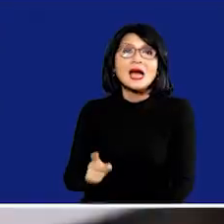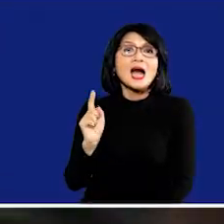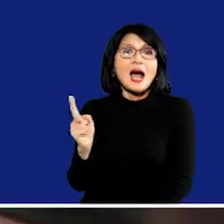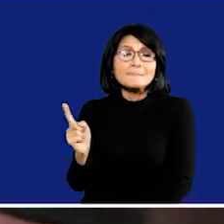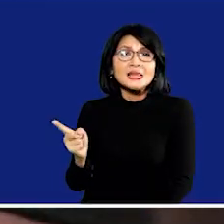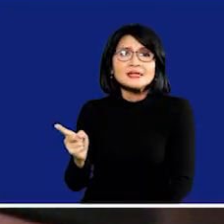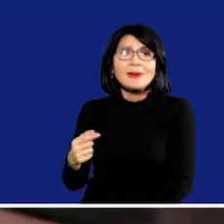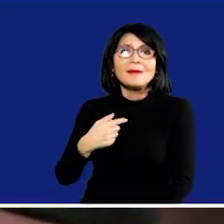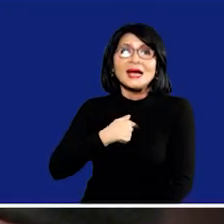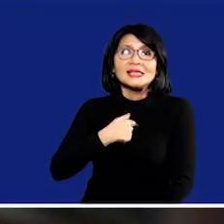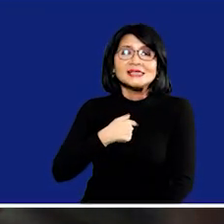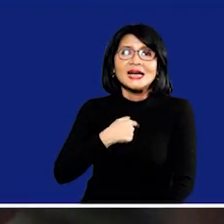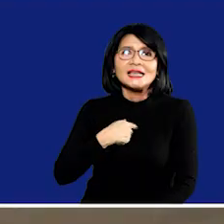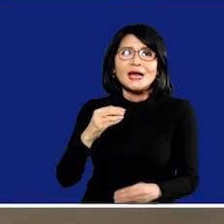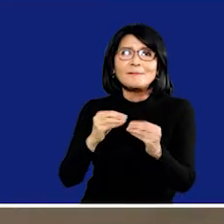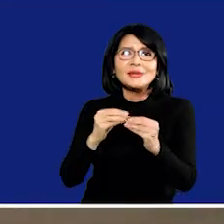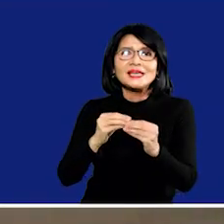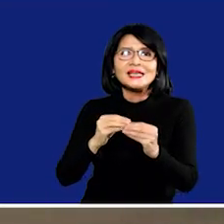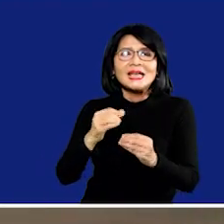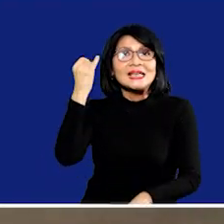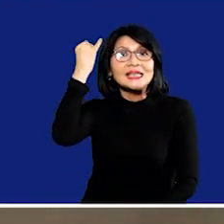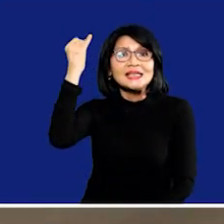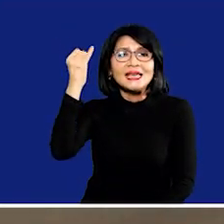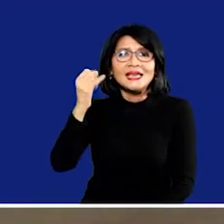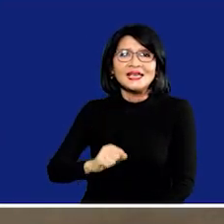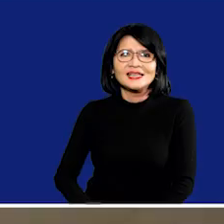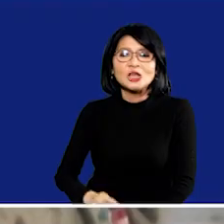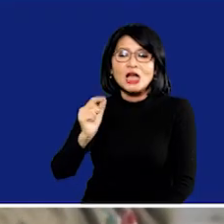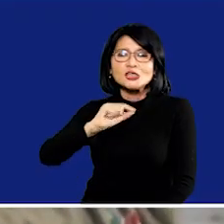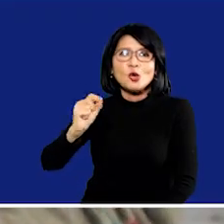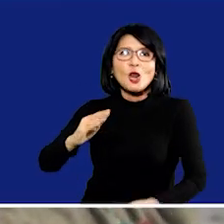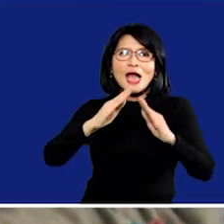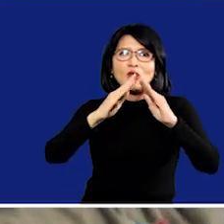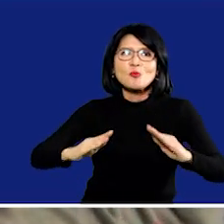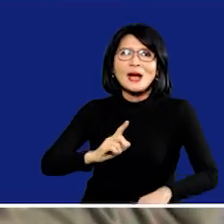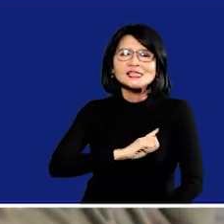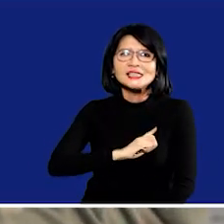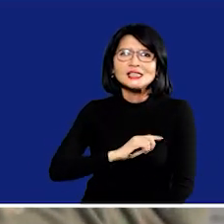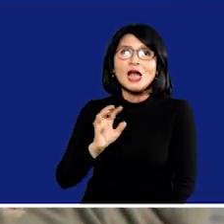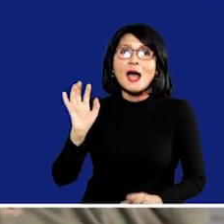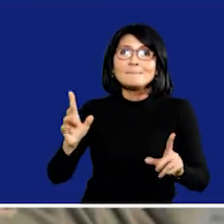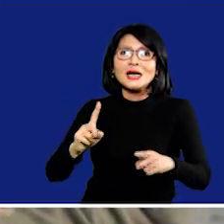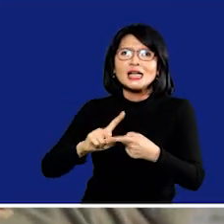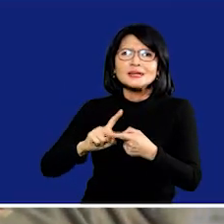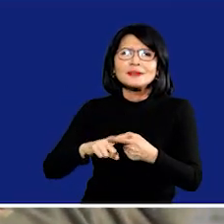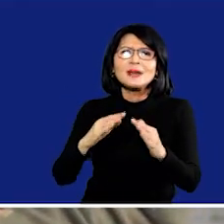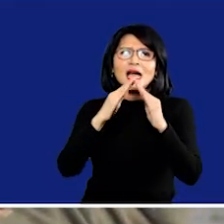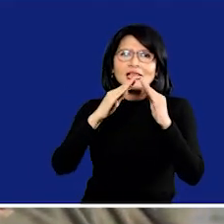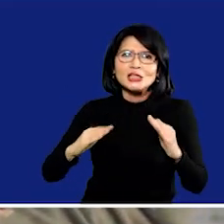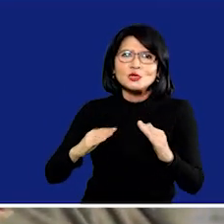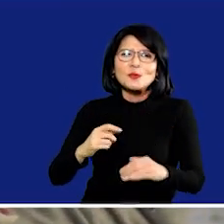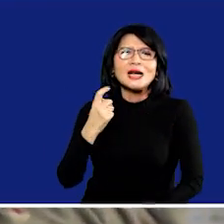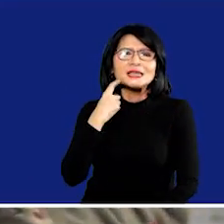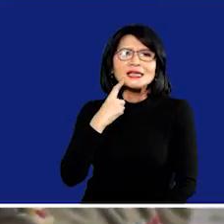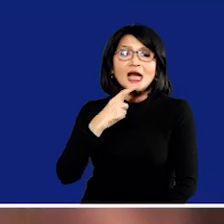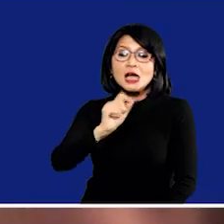Kenapa sih saya membuat ide sekolah rumah ini sendiri? Jadi banyak banget teman-teman yang mengeluh selama di rumah aja tentang